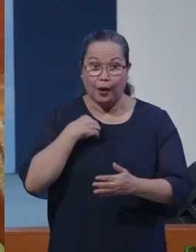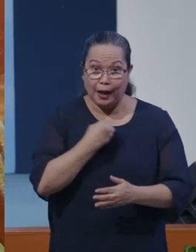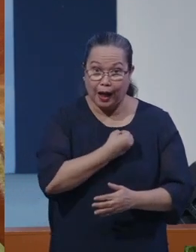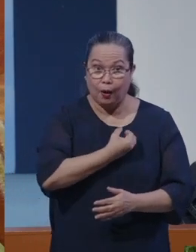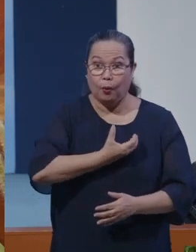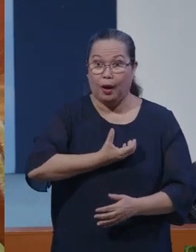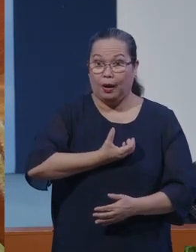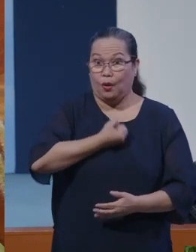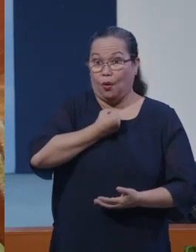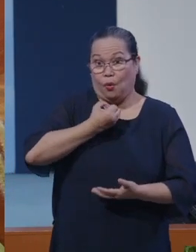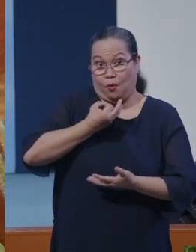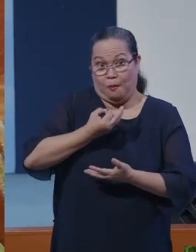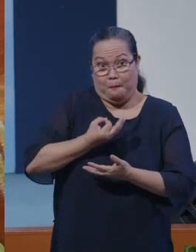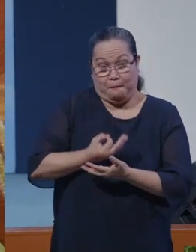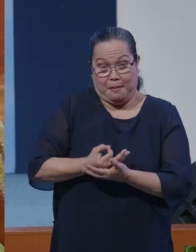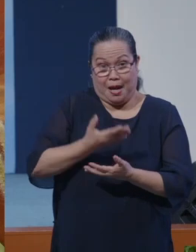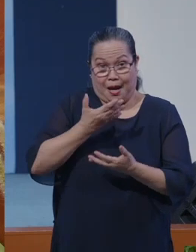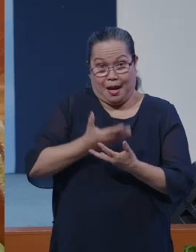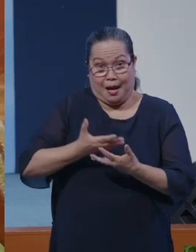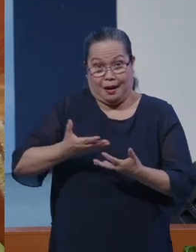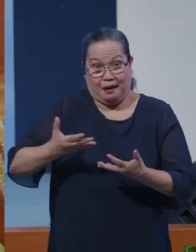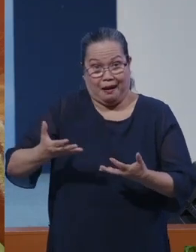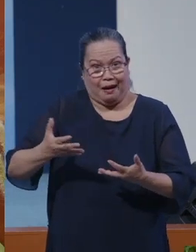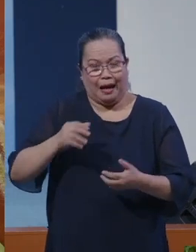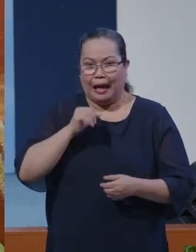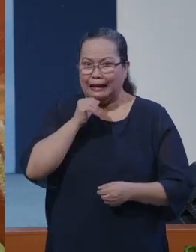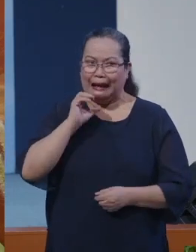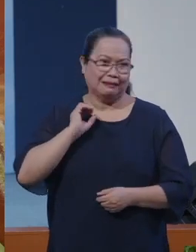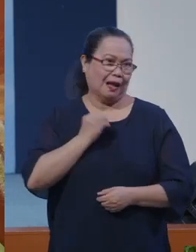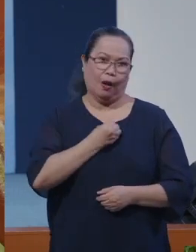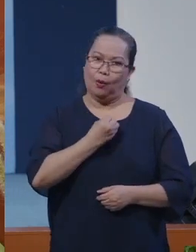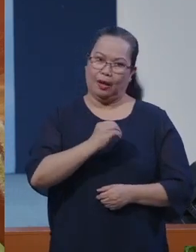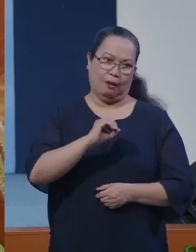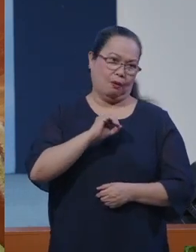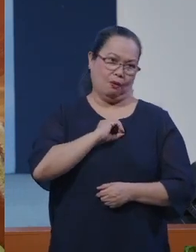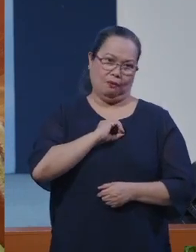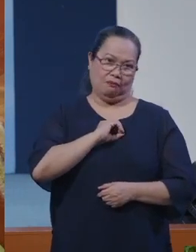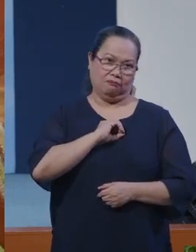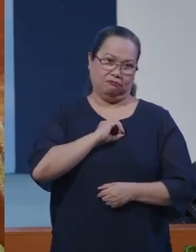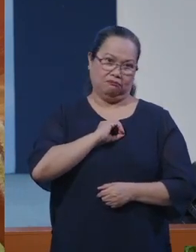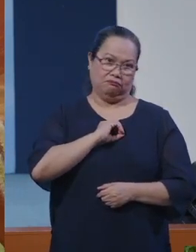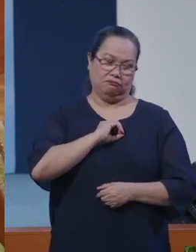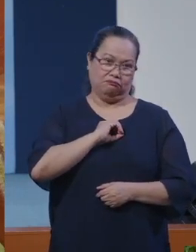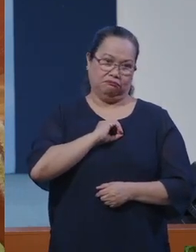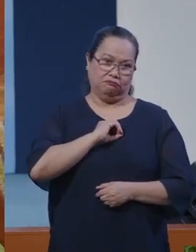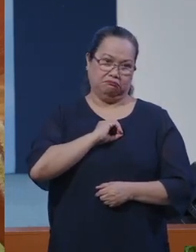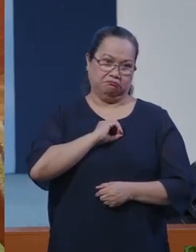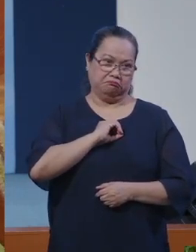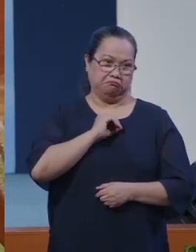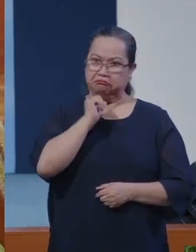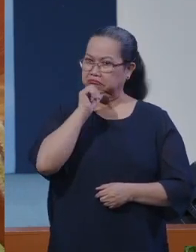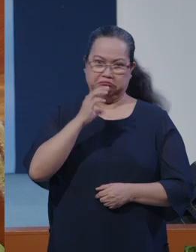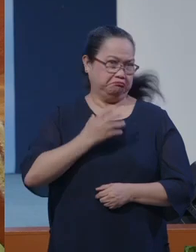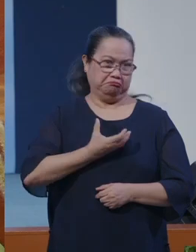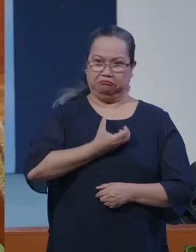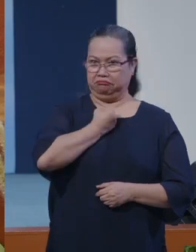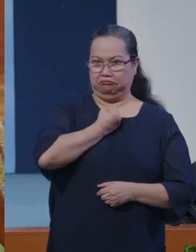pag-aari ay hindi natin pag-aari. Lahat ng ating